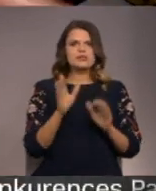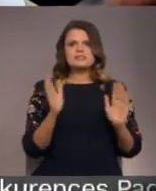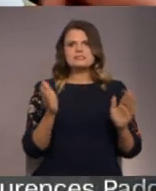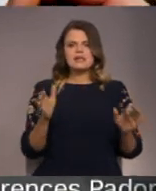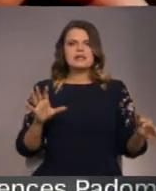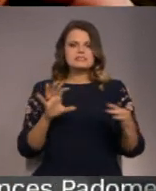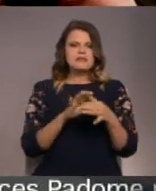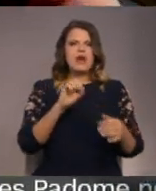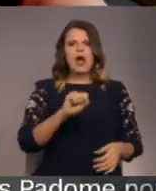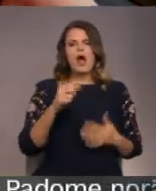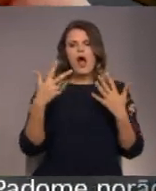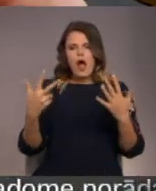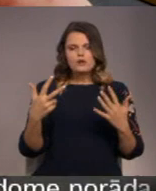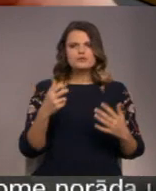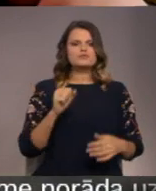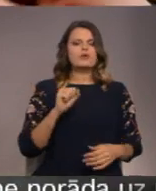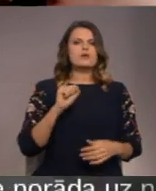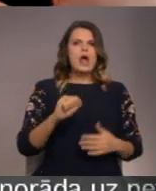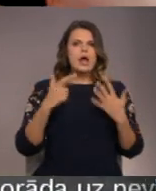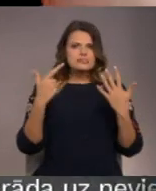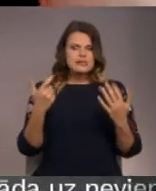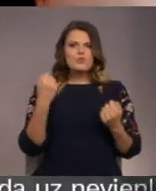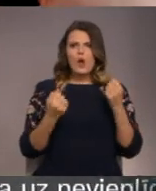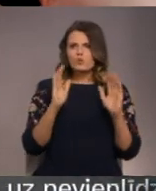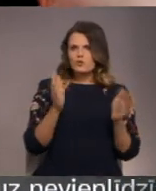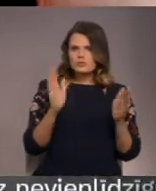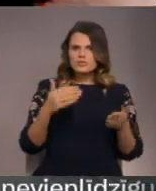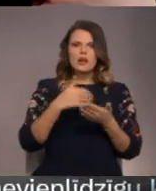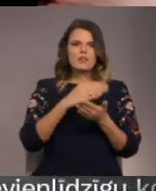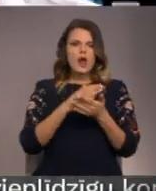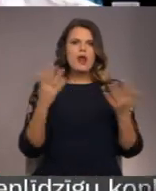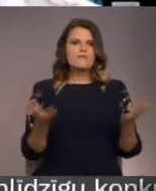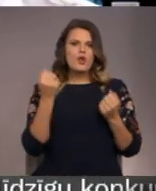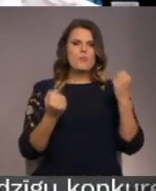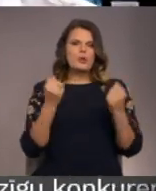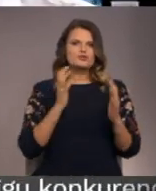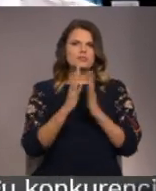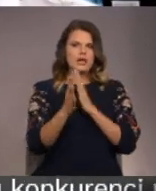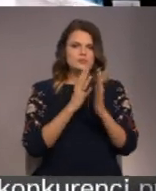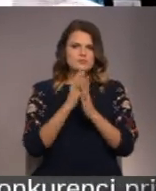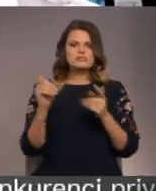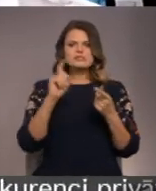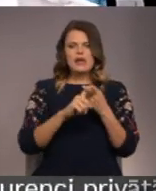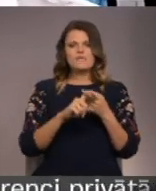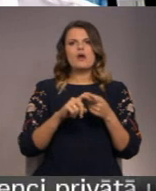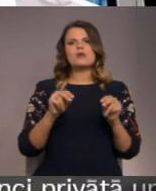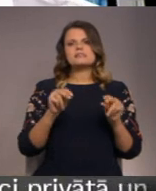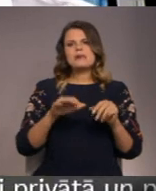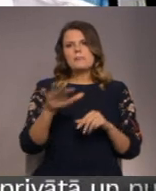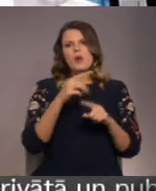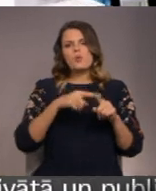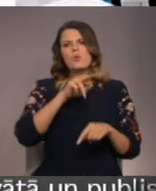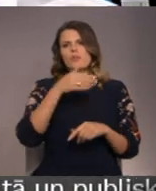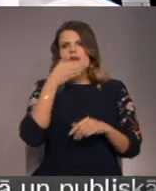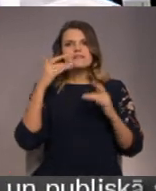savieno A8 un A7 autoceļus, tur tā skaitā ir daļēja vieglo autotransporta plūsma, savienojot Zemgali ar Dienvidu